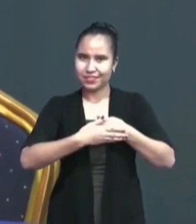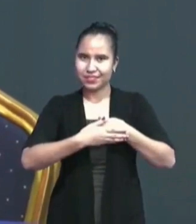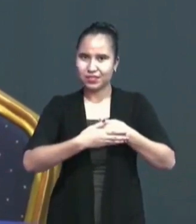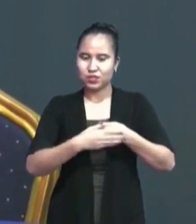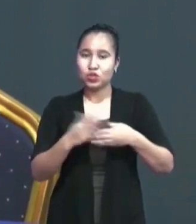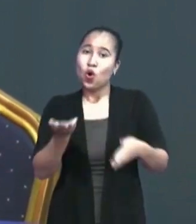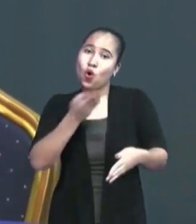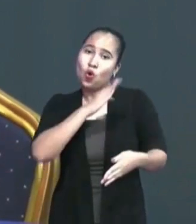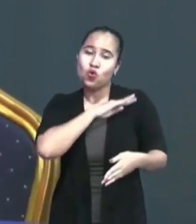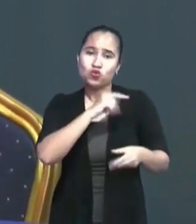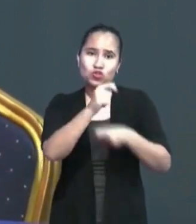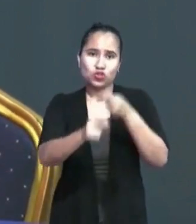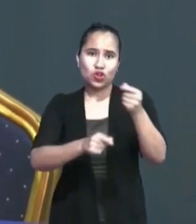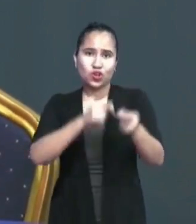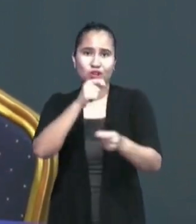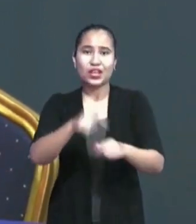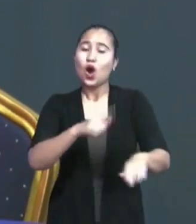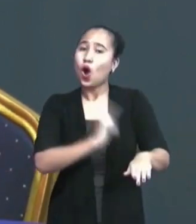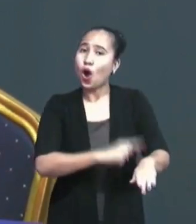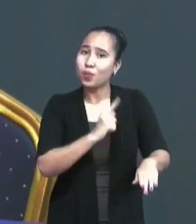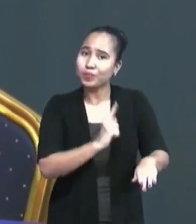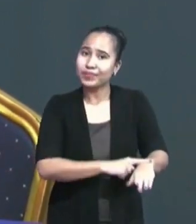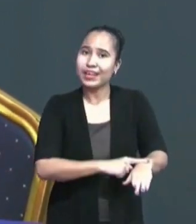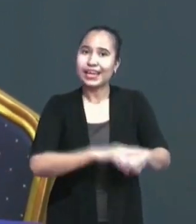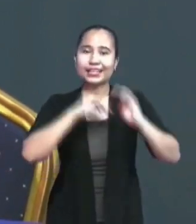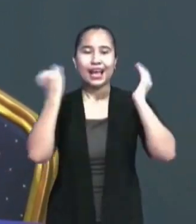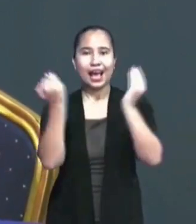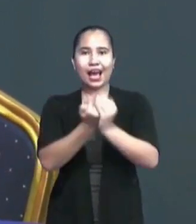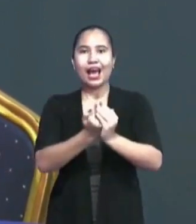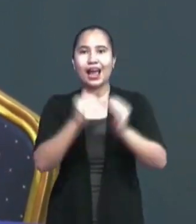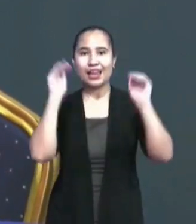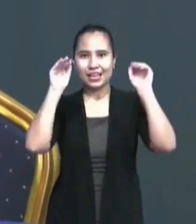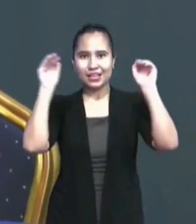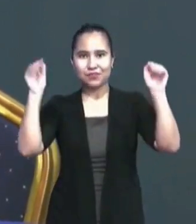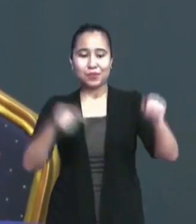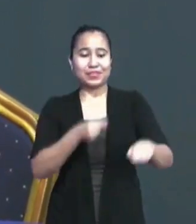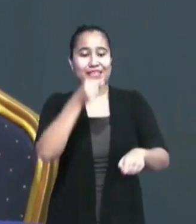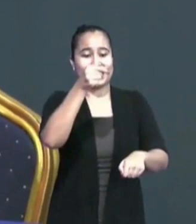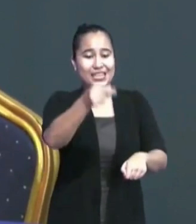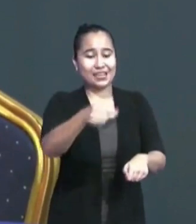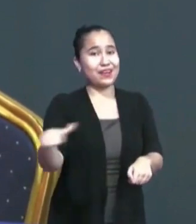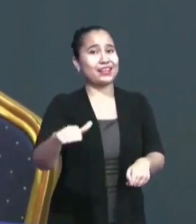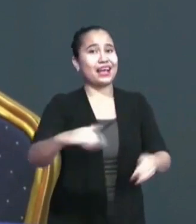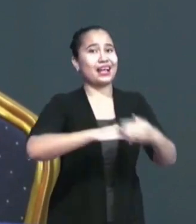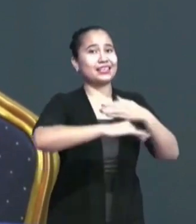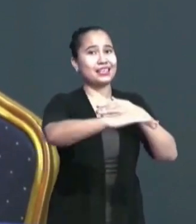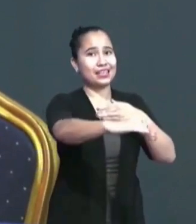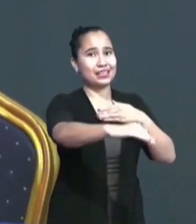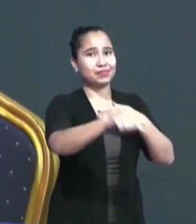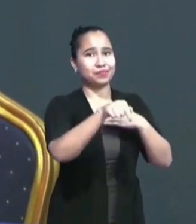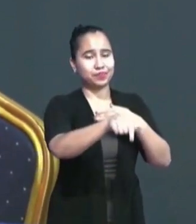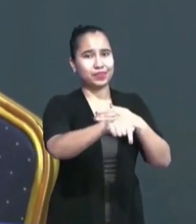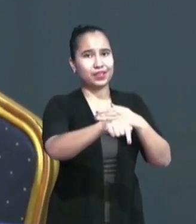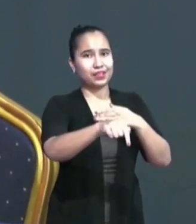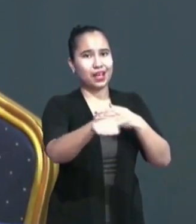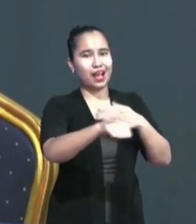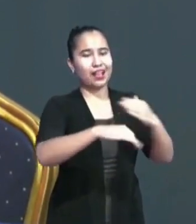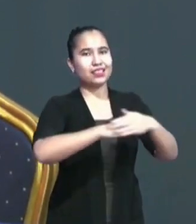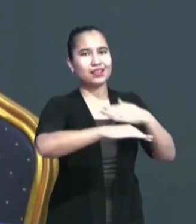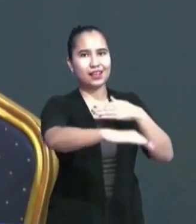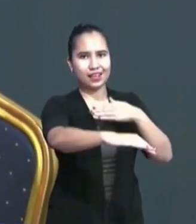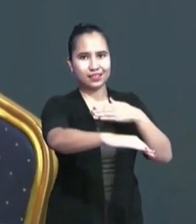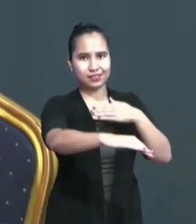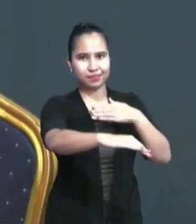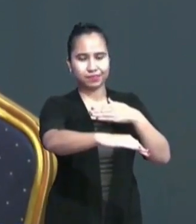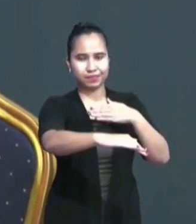zorg dragen dat je tijdig alle informatie door hebt geseind naar het andere land. Het andere land moet natuurlijk ook aan